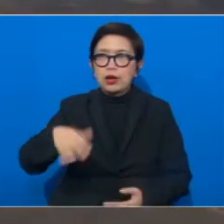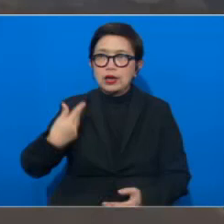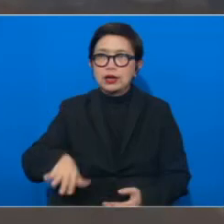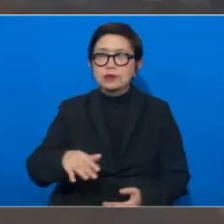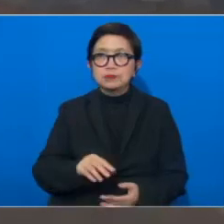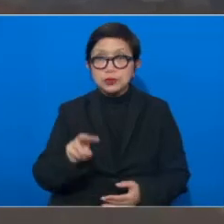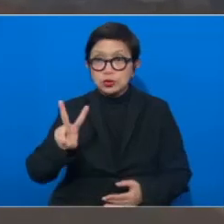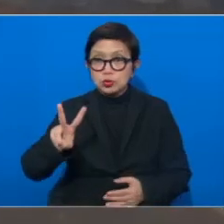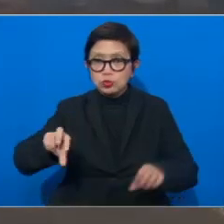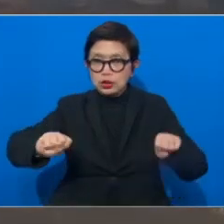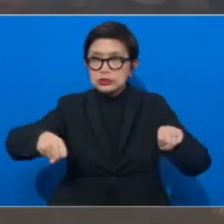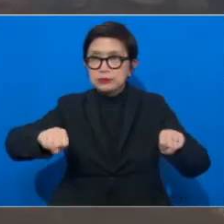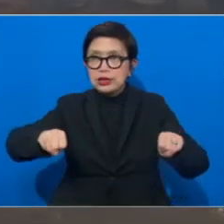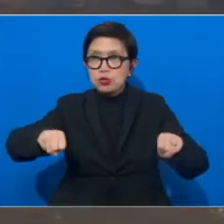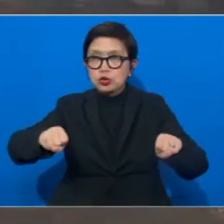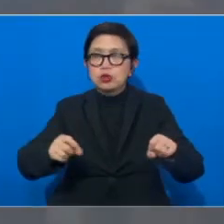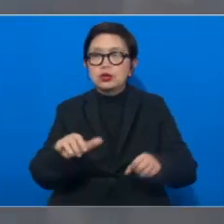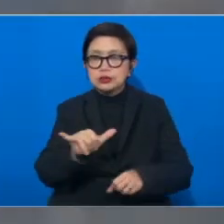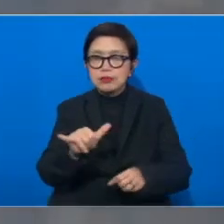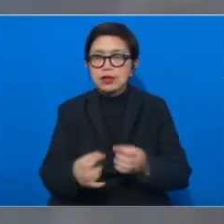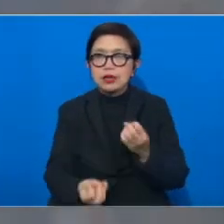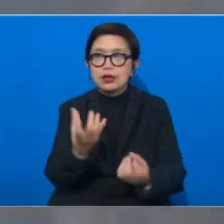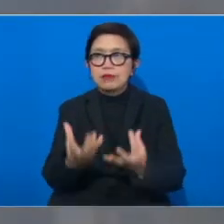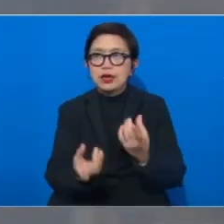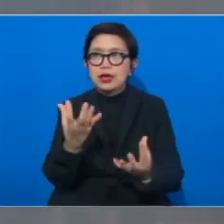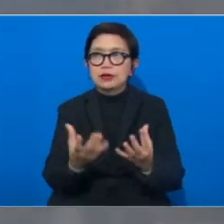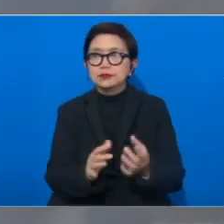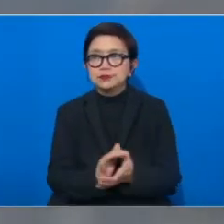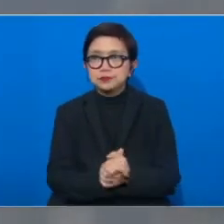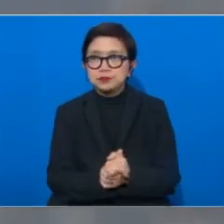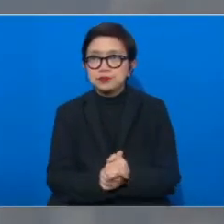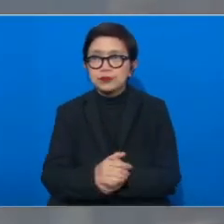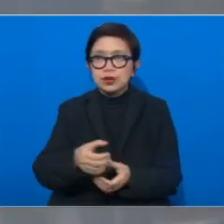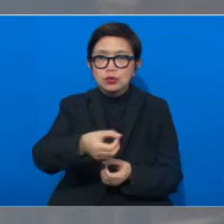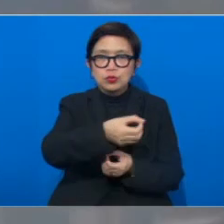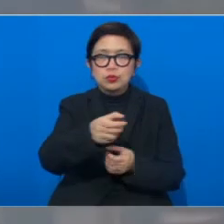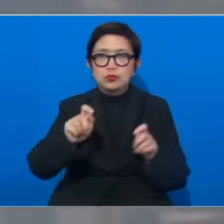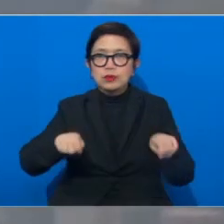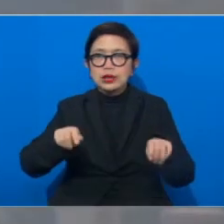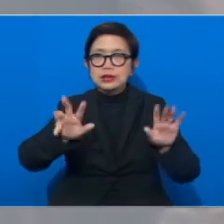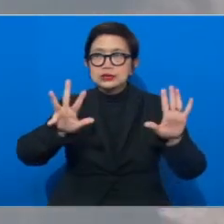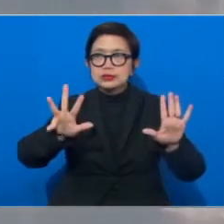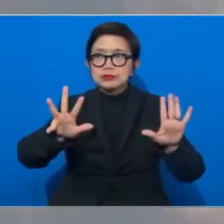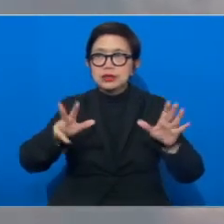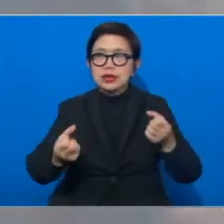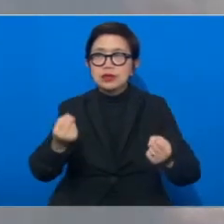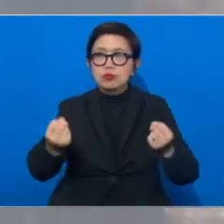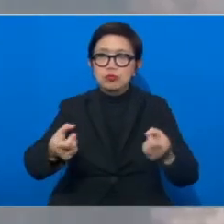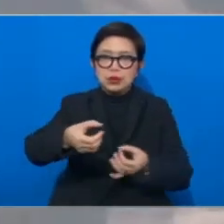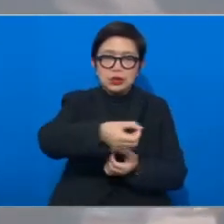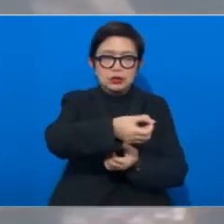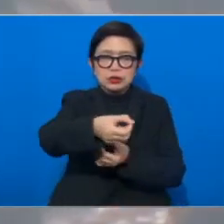motor yang berada di dalam gudang juga hangus terbakar. Api baru dapat dipadamkan setelah 9 unit kendaraan pemadam kebakaran Pemkab